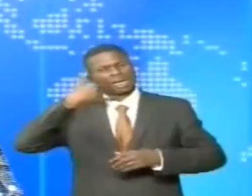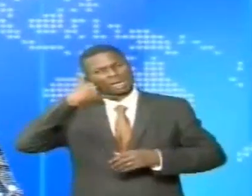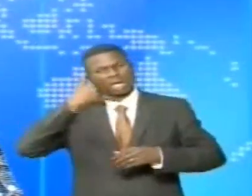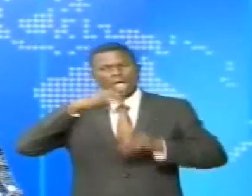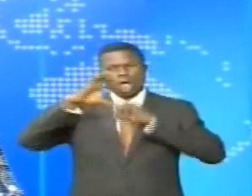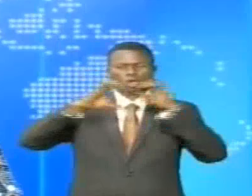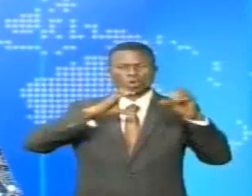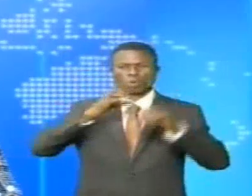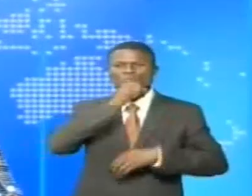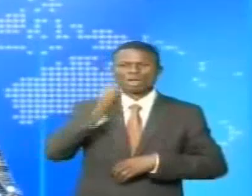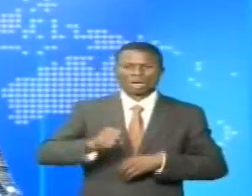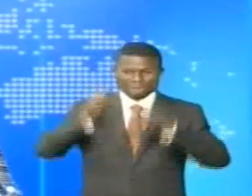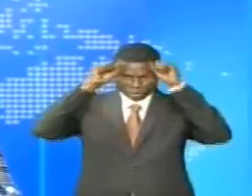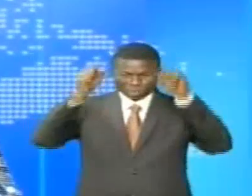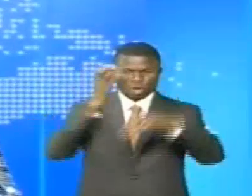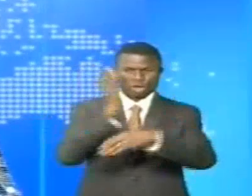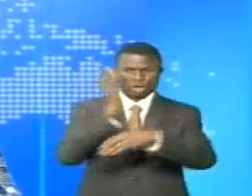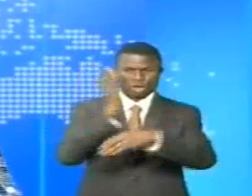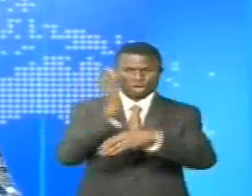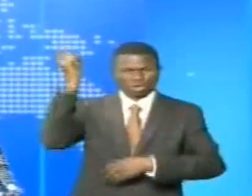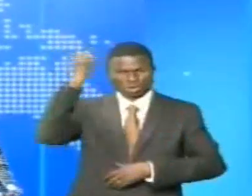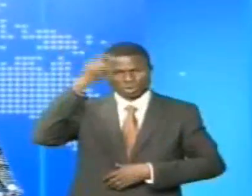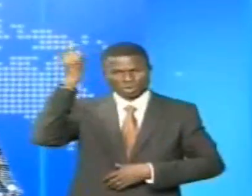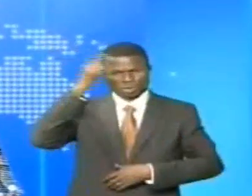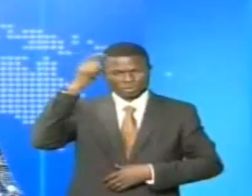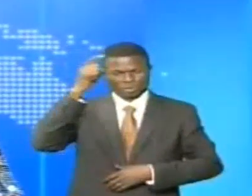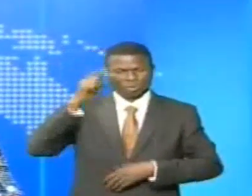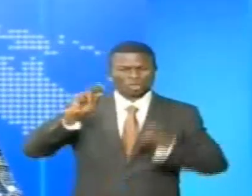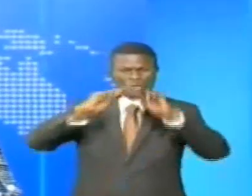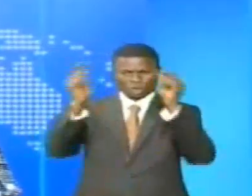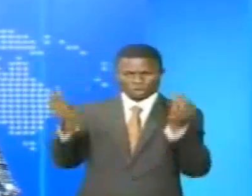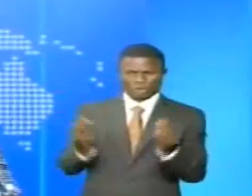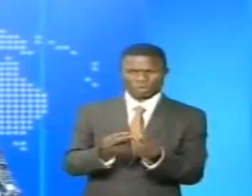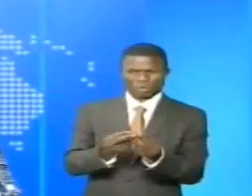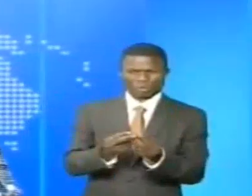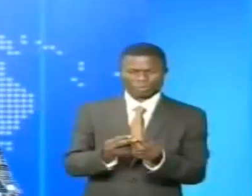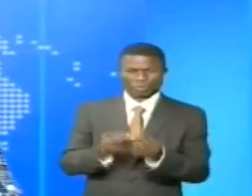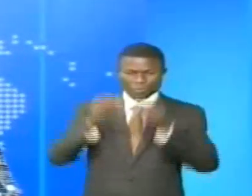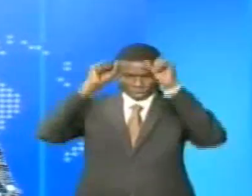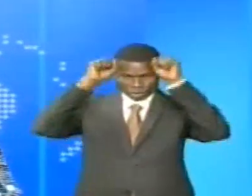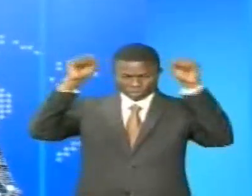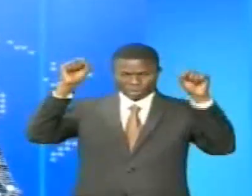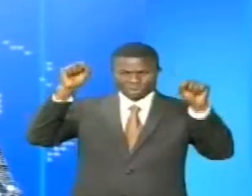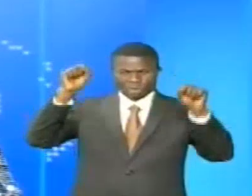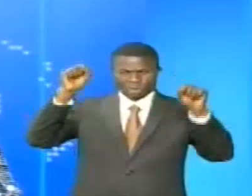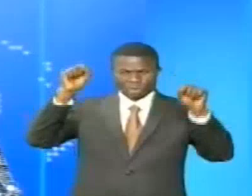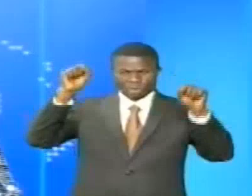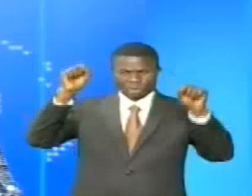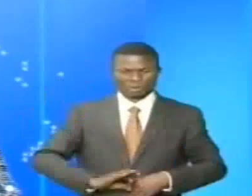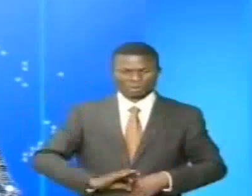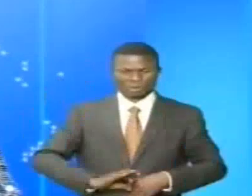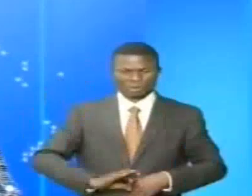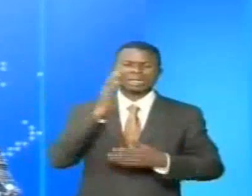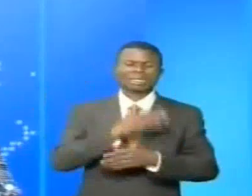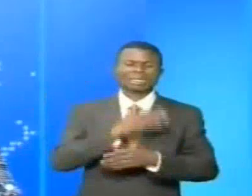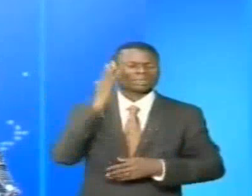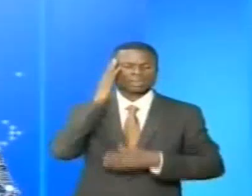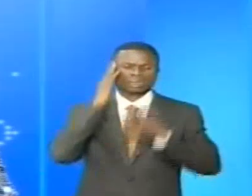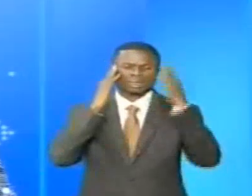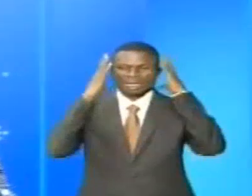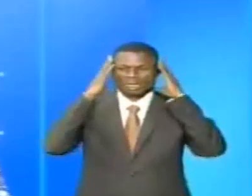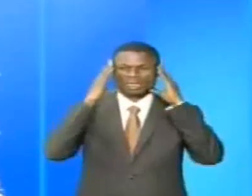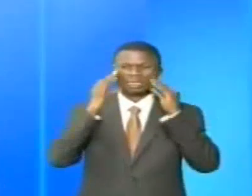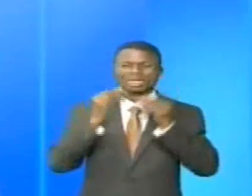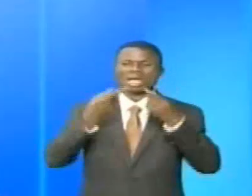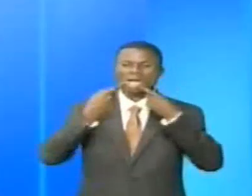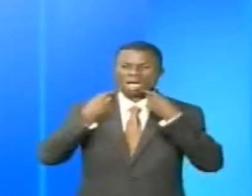ancien président du Conseil des Sages du Rassemblement. Le chef de l'État présente ses sincères condoléances à la famille de